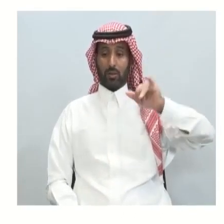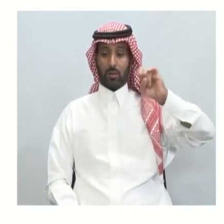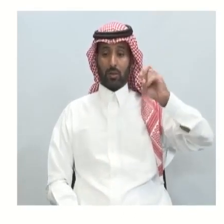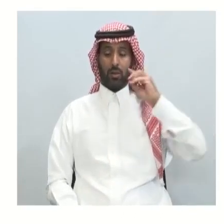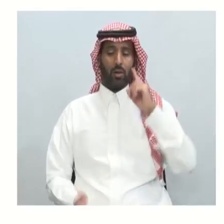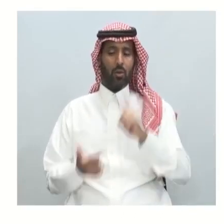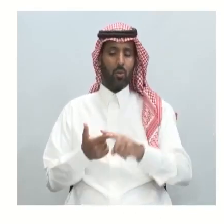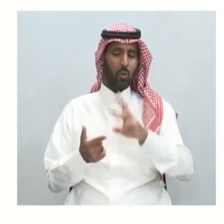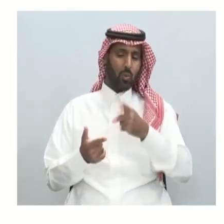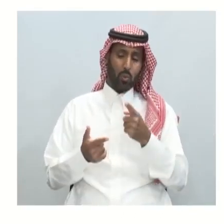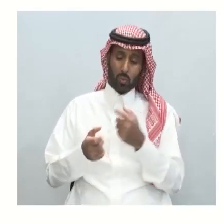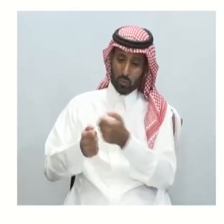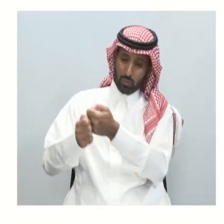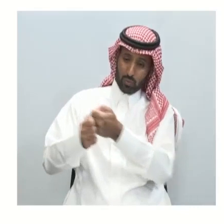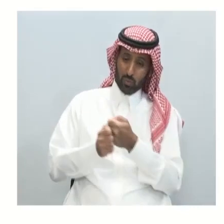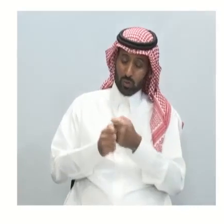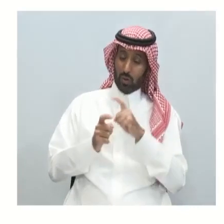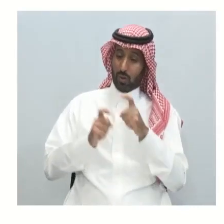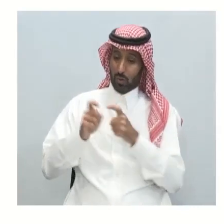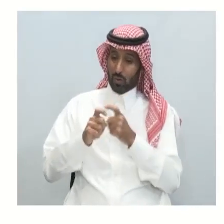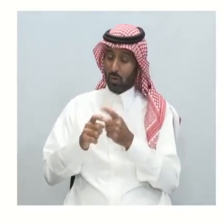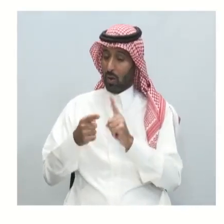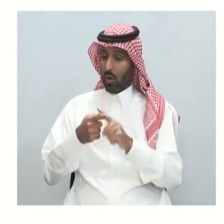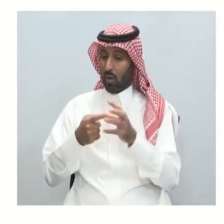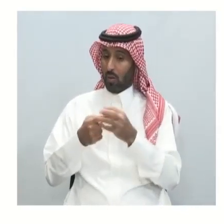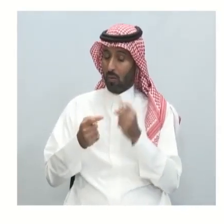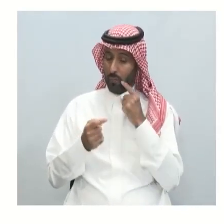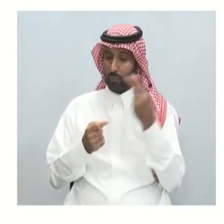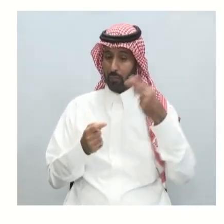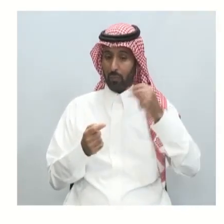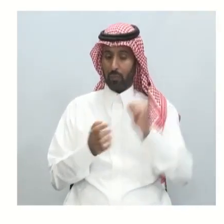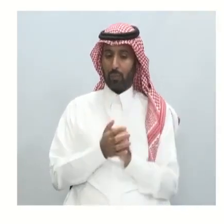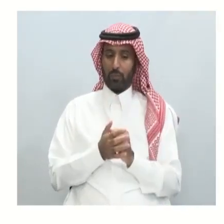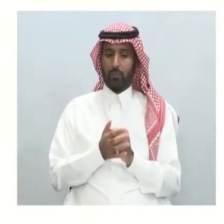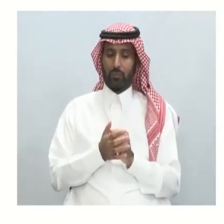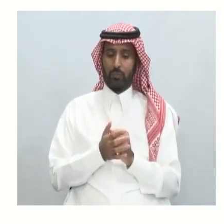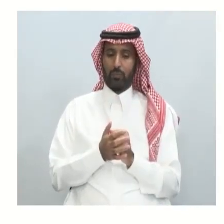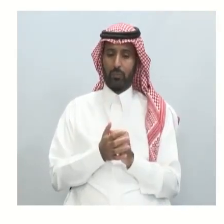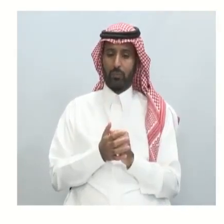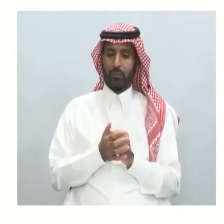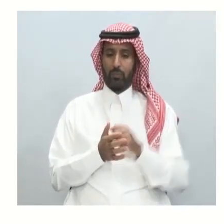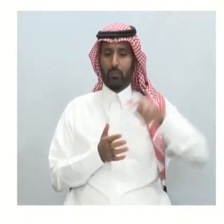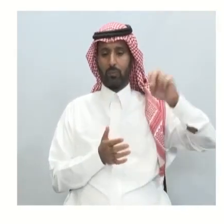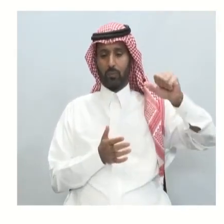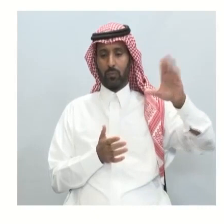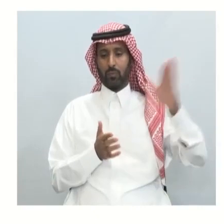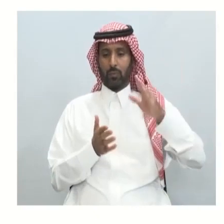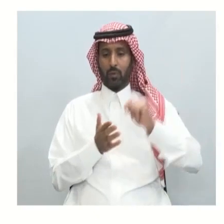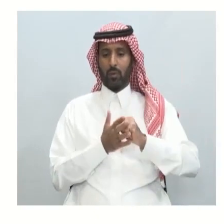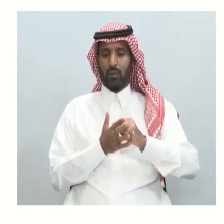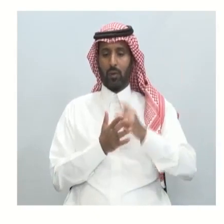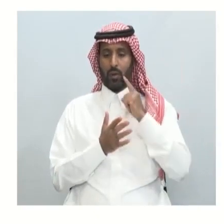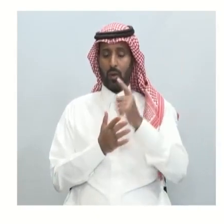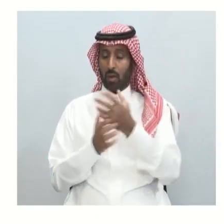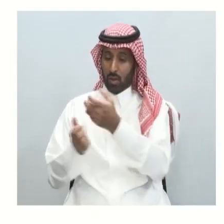الموجبه والالكترونات المشتركه مثل h2 لاحظ معي هنا في الصور بالنسبه للفلز قلنا